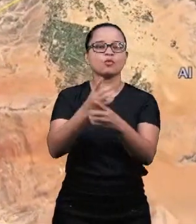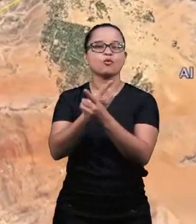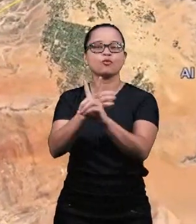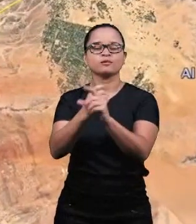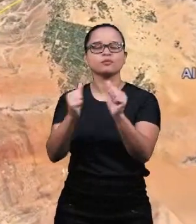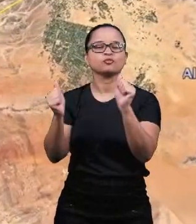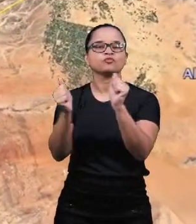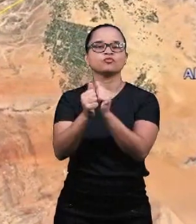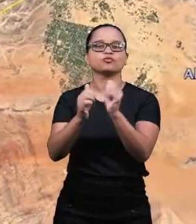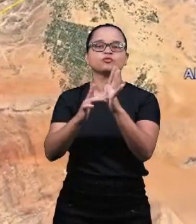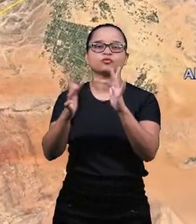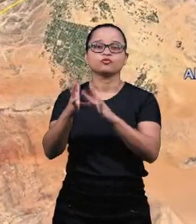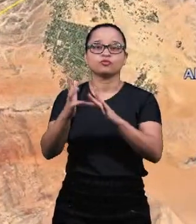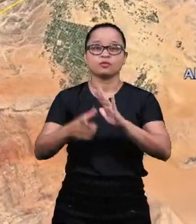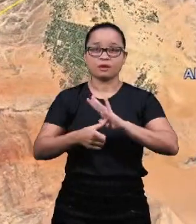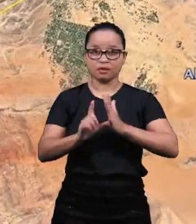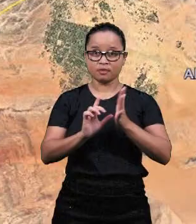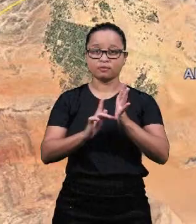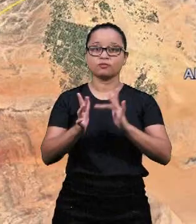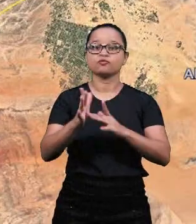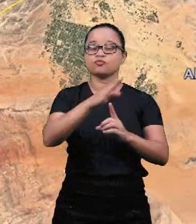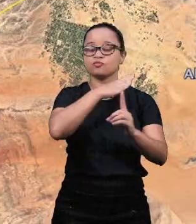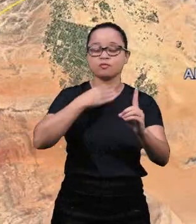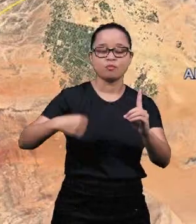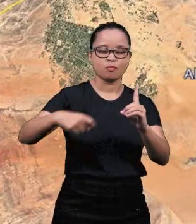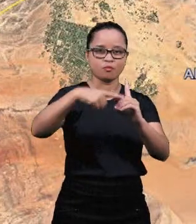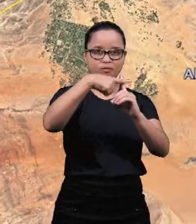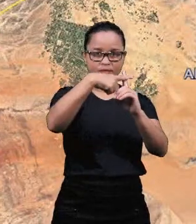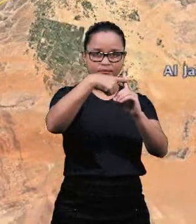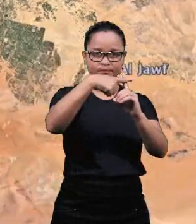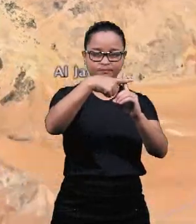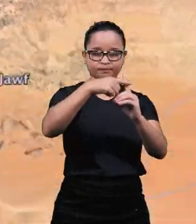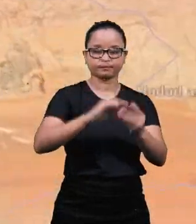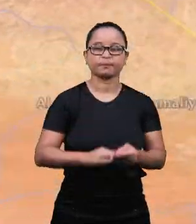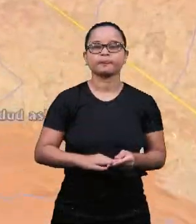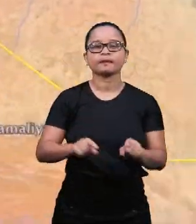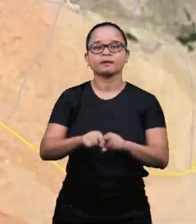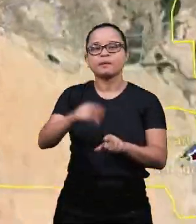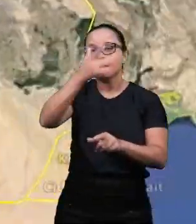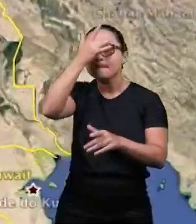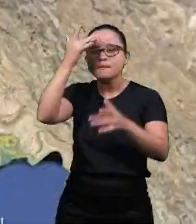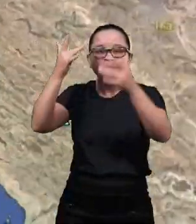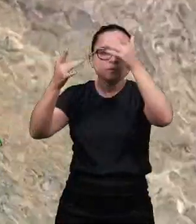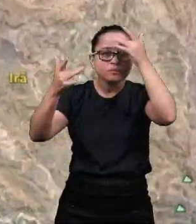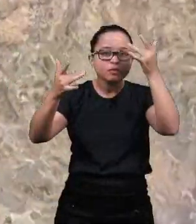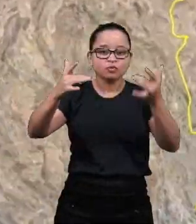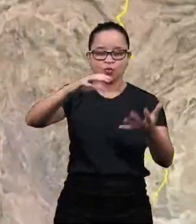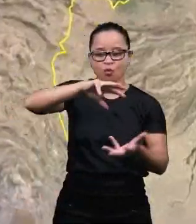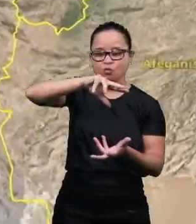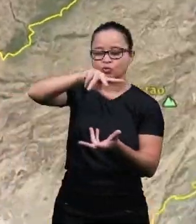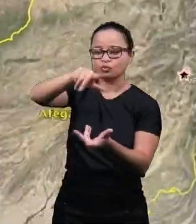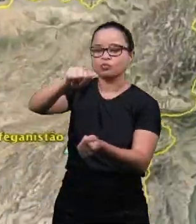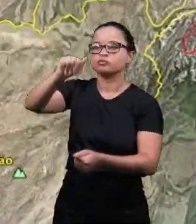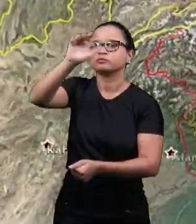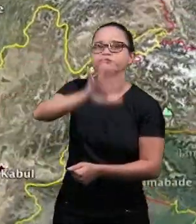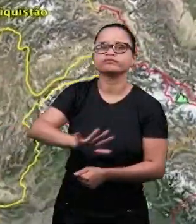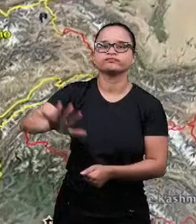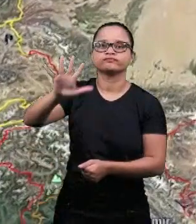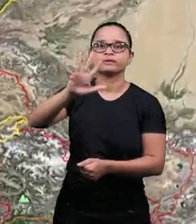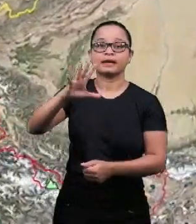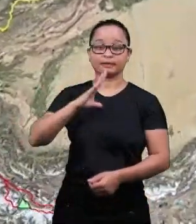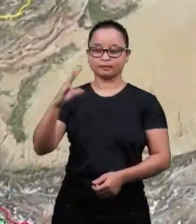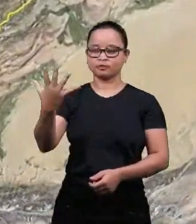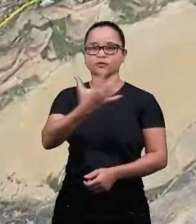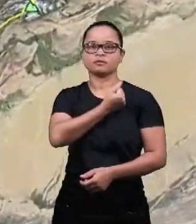Jésus à la veille de sa mort à la croix de Calvaire. Des personnes de toutes les parties du monde sont touchées